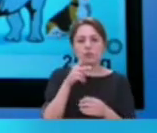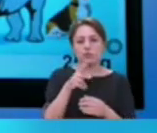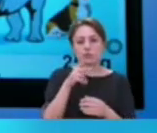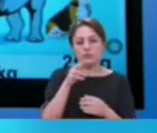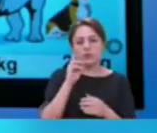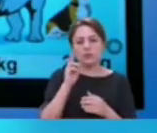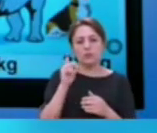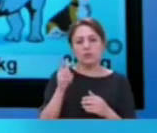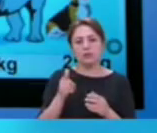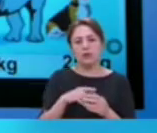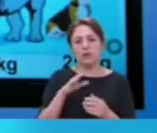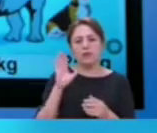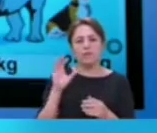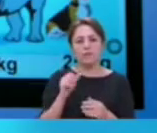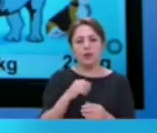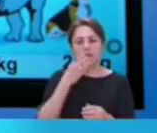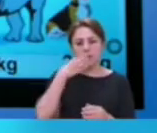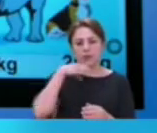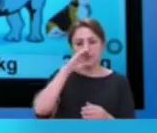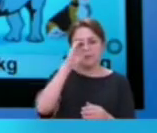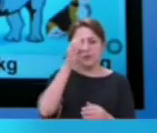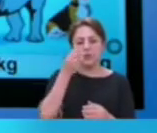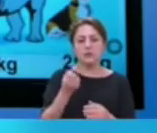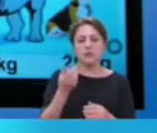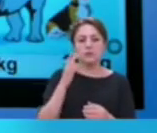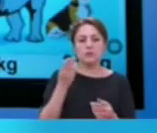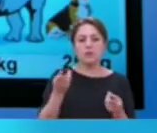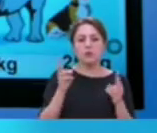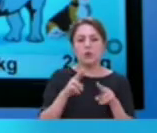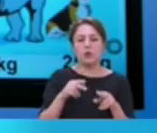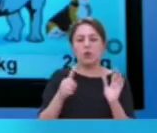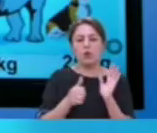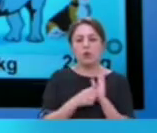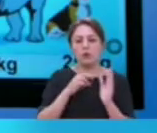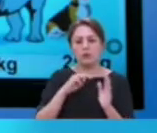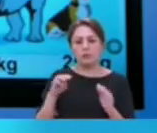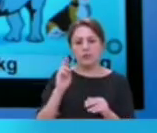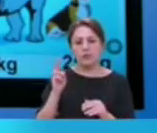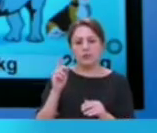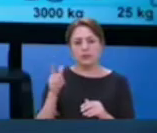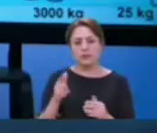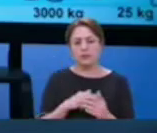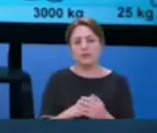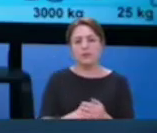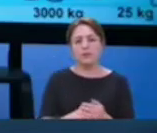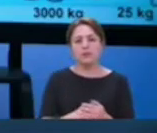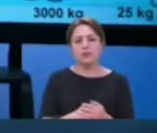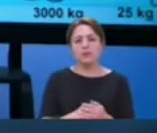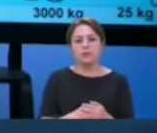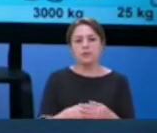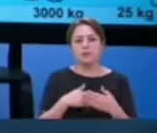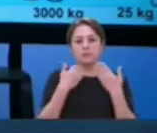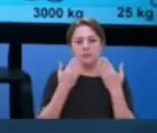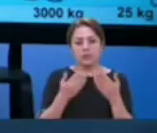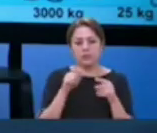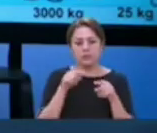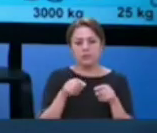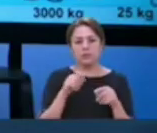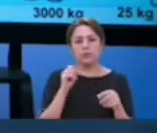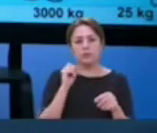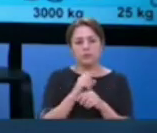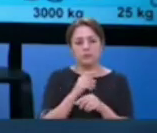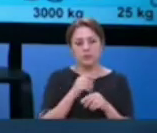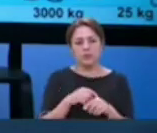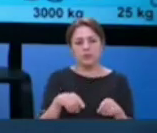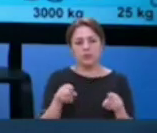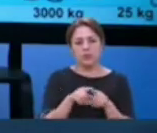3000 kilogram. Və filge neçə qaldı? 6000 kilogram. Mana bu topşırıqını ham siz